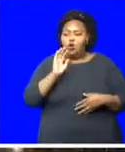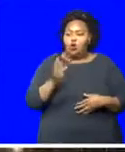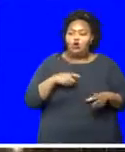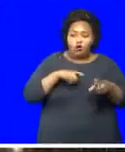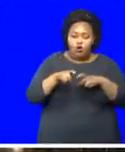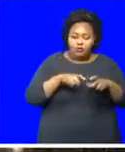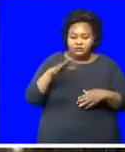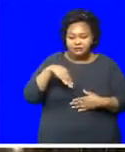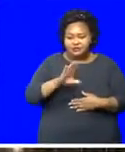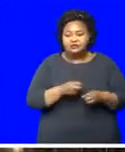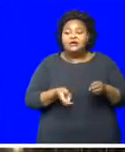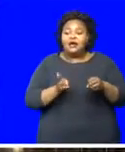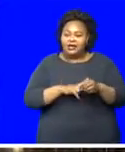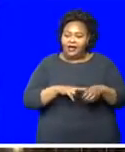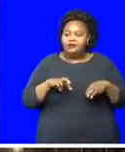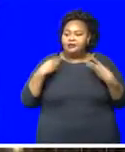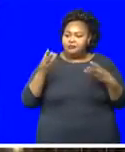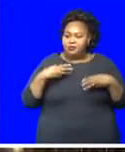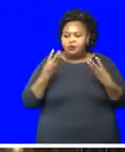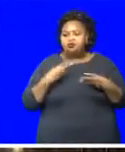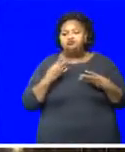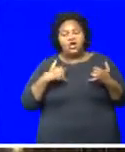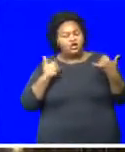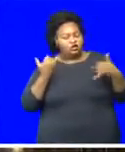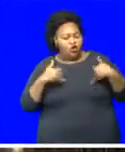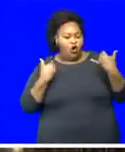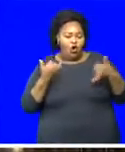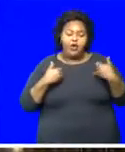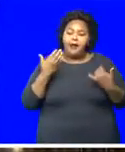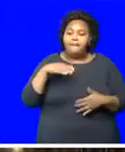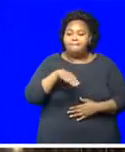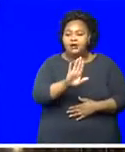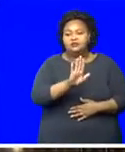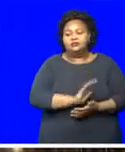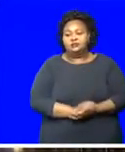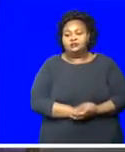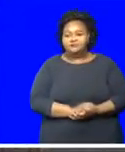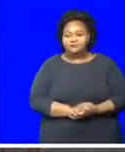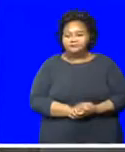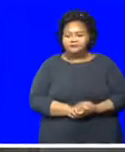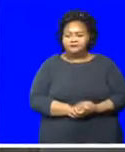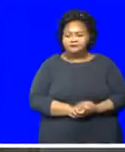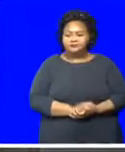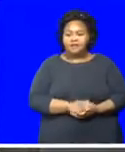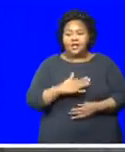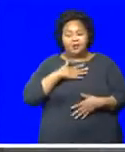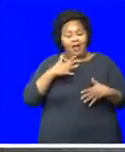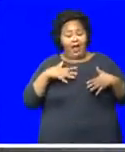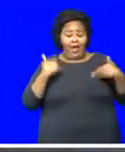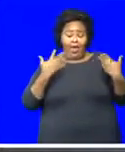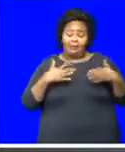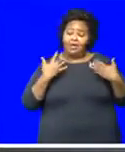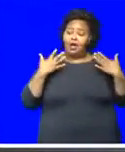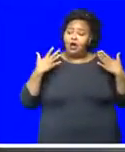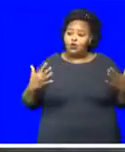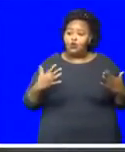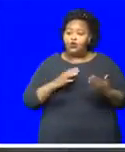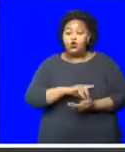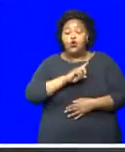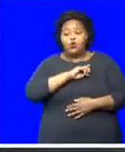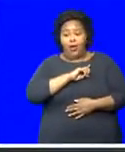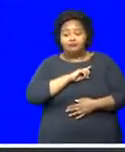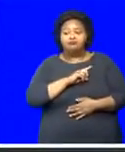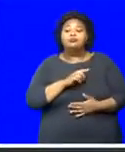fun, I'm having fun. The guys are also having fun. It doesn't matter who's better than who. I'm going to go to the house.